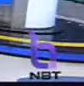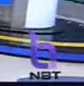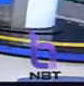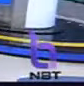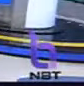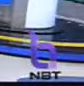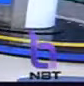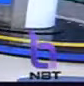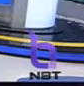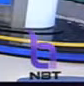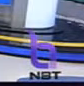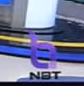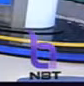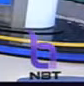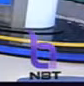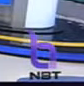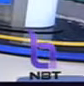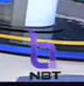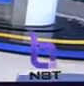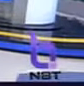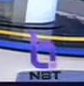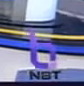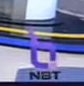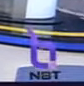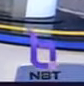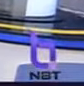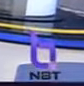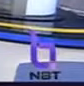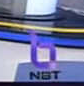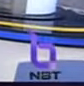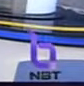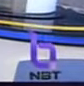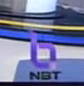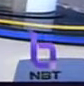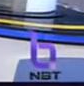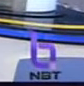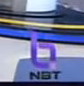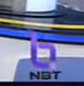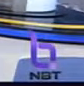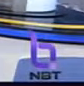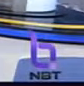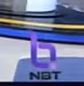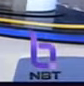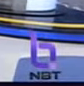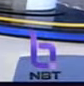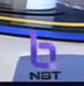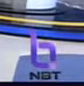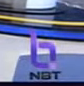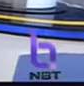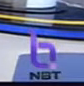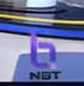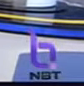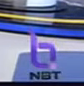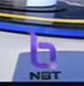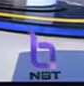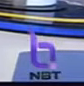ได้ไม่มากเท่าไหร่เพราะว่าค่าเงินบาทในบ้านเราแข็งค่าขึ้นนะคะคุณนิสาการที่มีทองอยู่สัก50บาทนะคะก็ดูจังหวะ